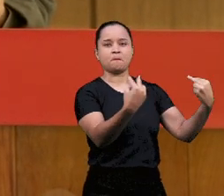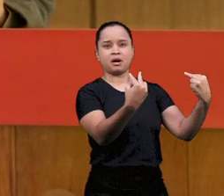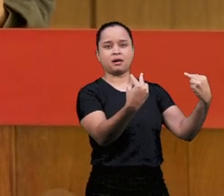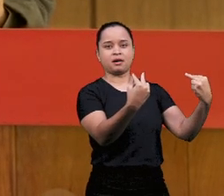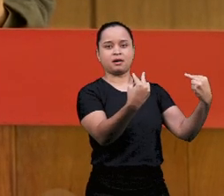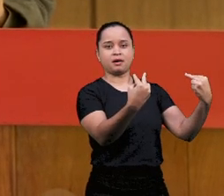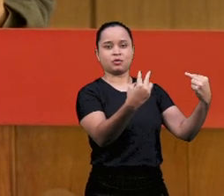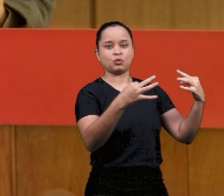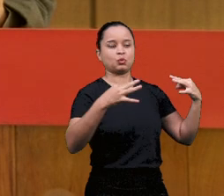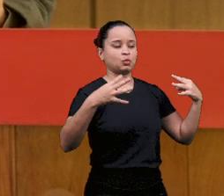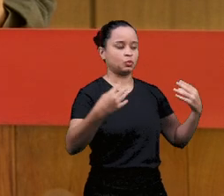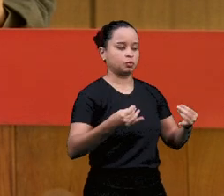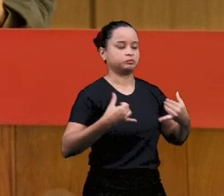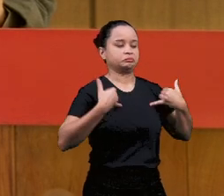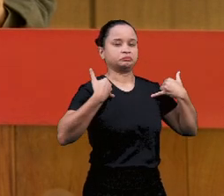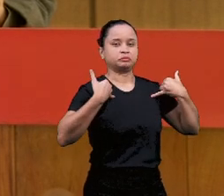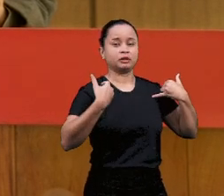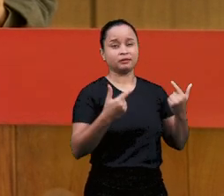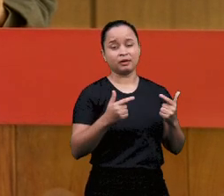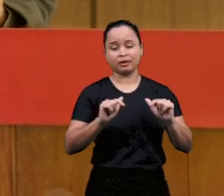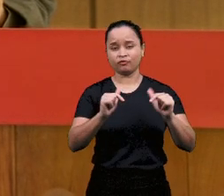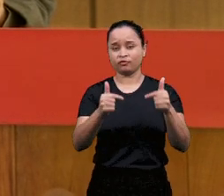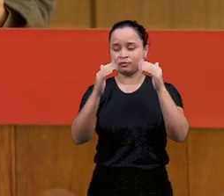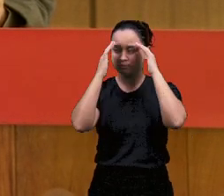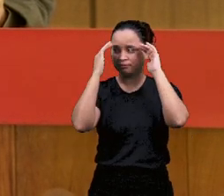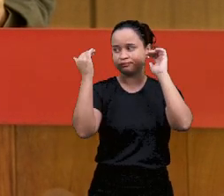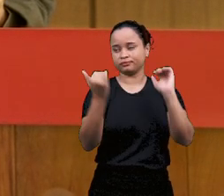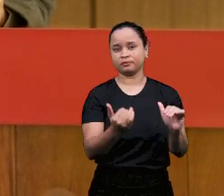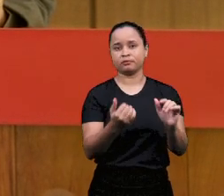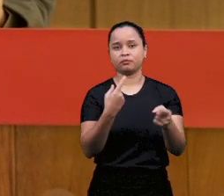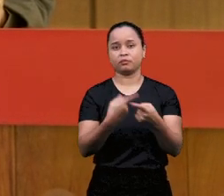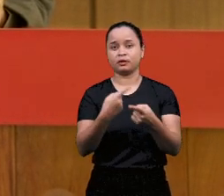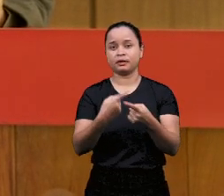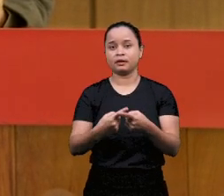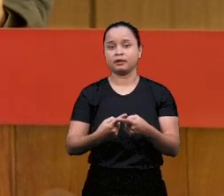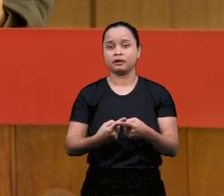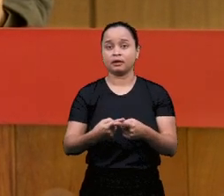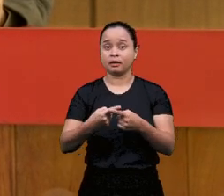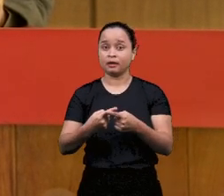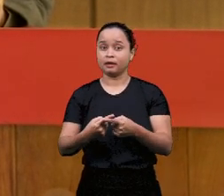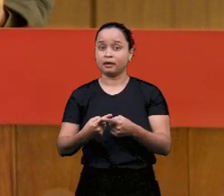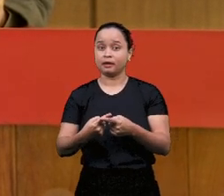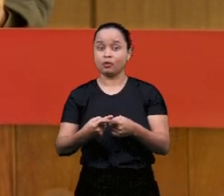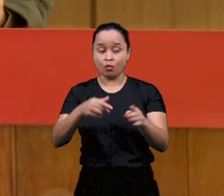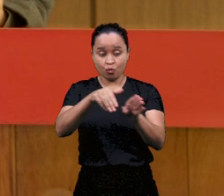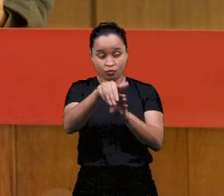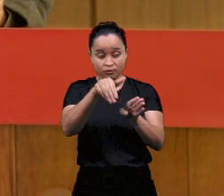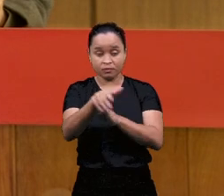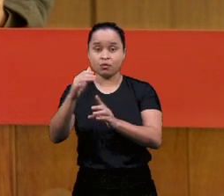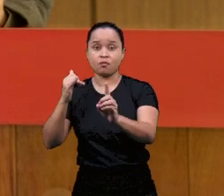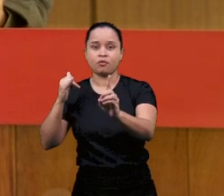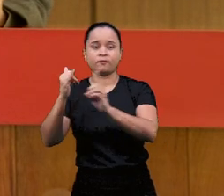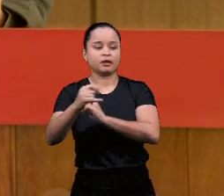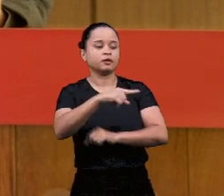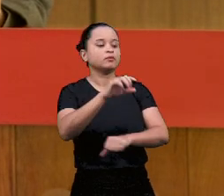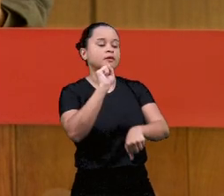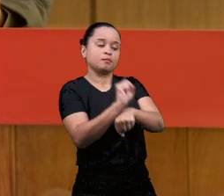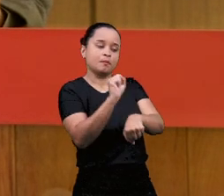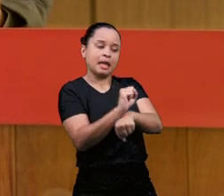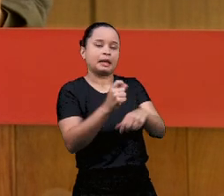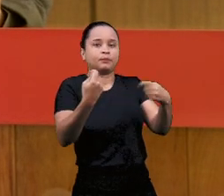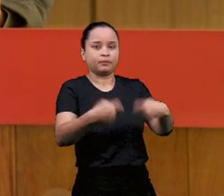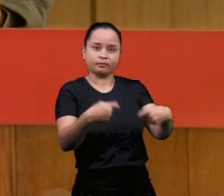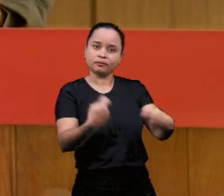ça, il est tombé dans la désobéissance parce que l'ordonnance du prophète était qu'il attende. Très bien placé par les frères et